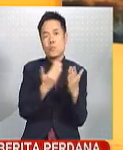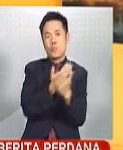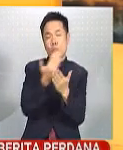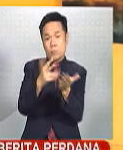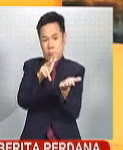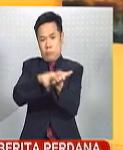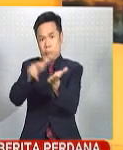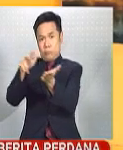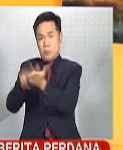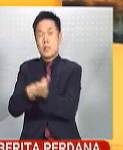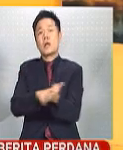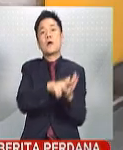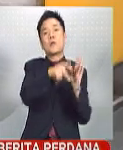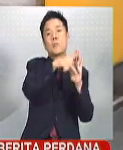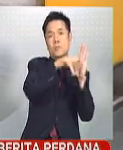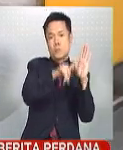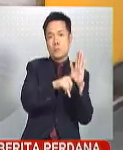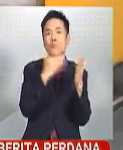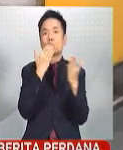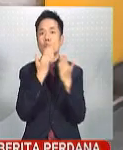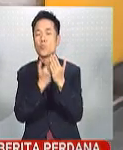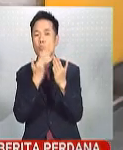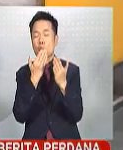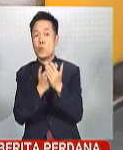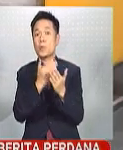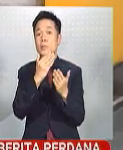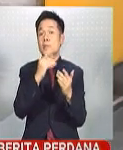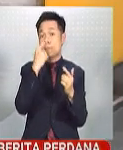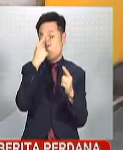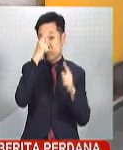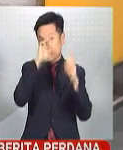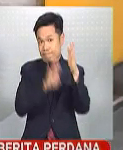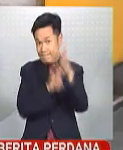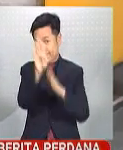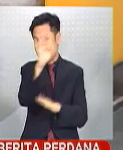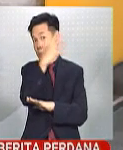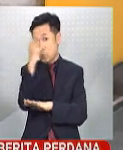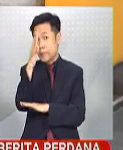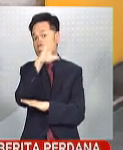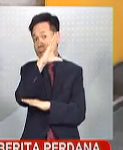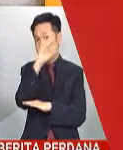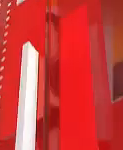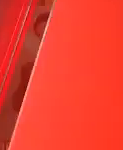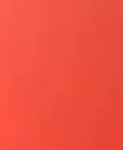untuk mengurangkan masalah alam sekitar dan perpecahan etnik.